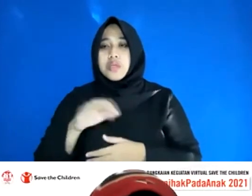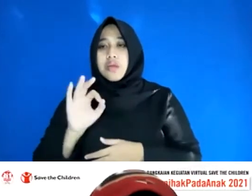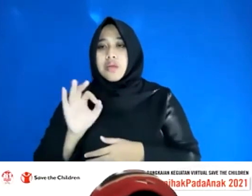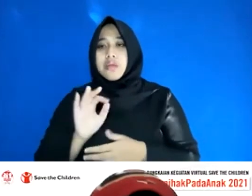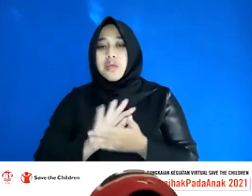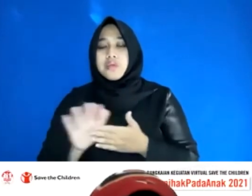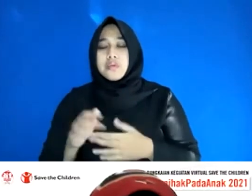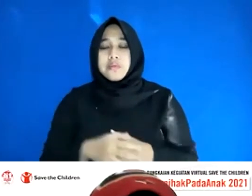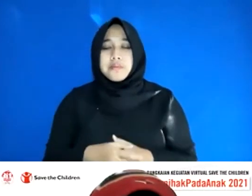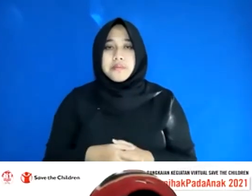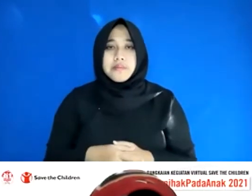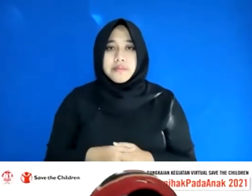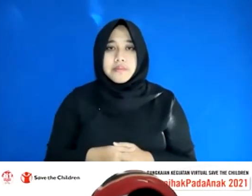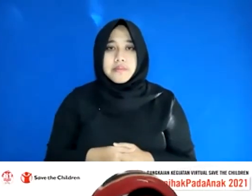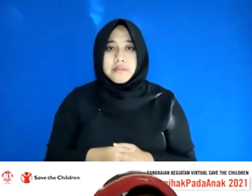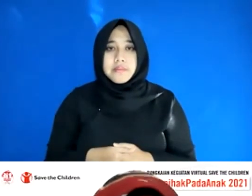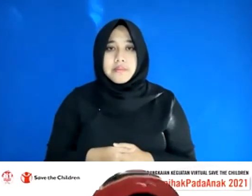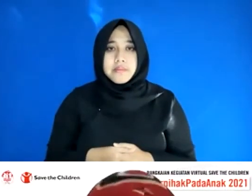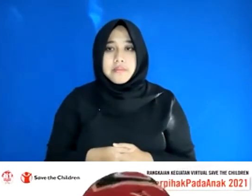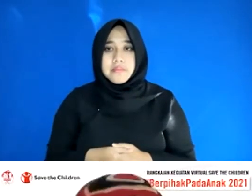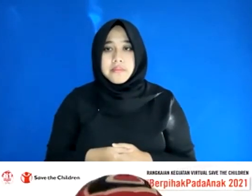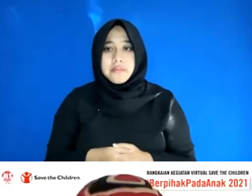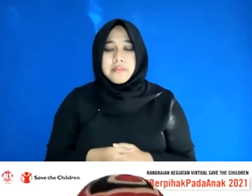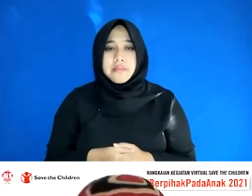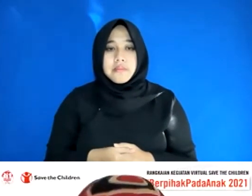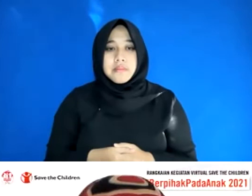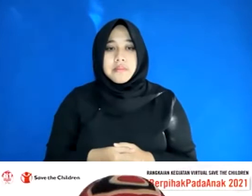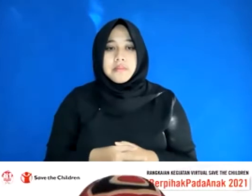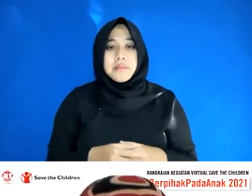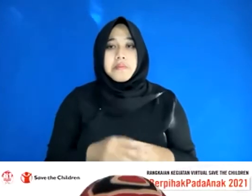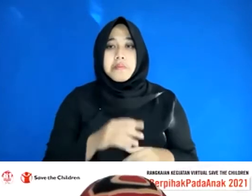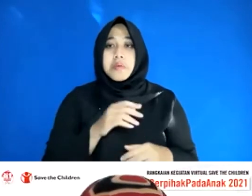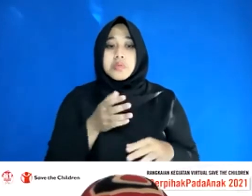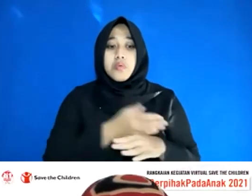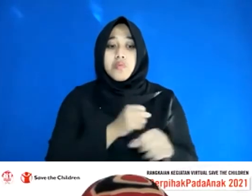Kalau sebelum pandemi itu pasti langsung.